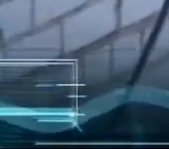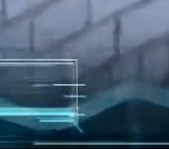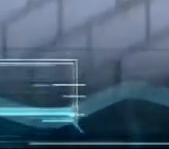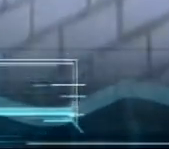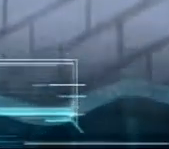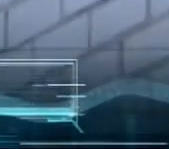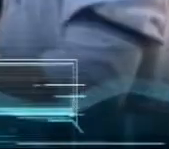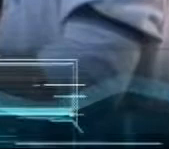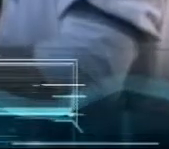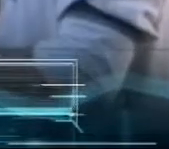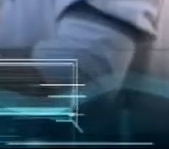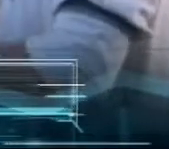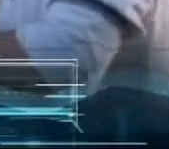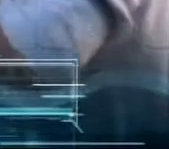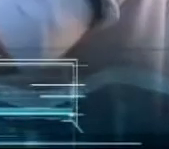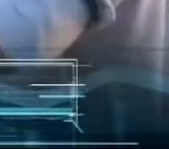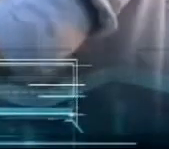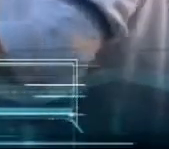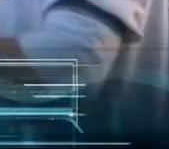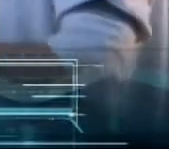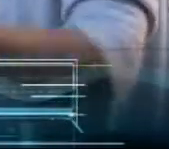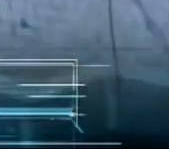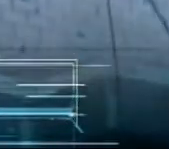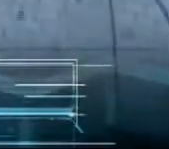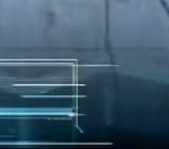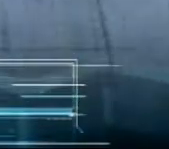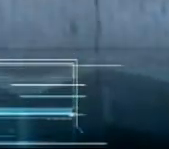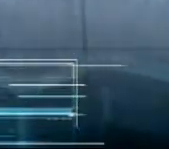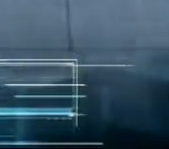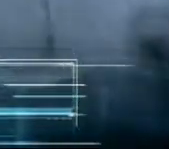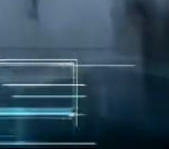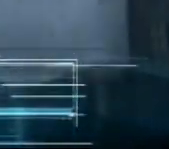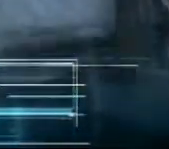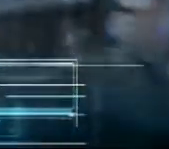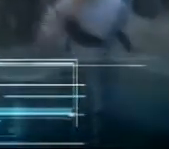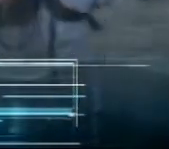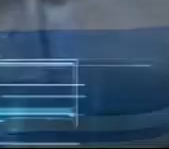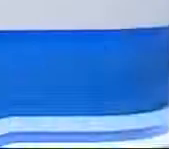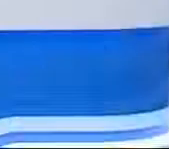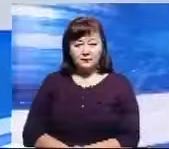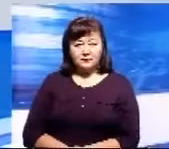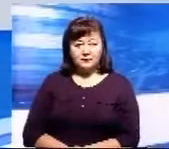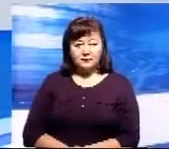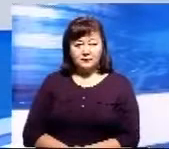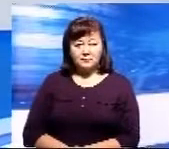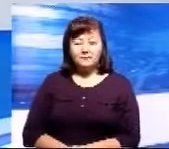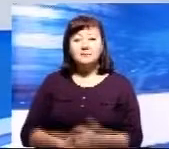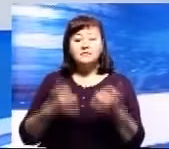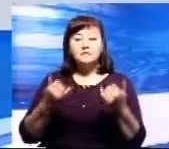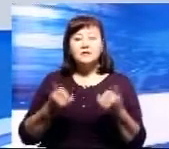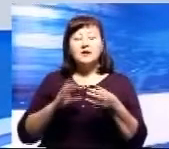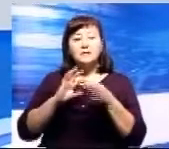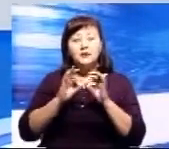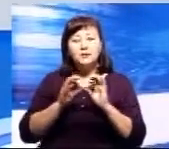выявляли сильнейших в городском чемпионате по спортивному туризму. Лучшие отправятся на чемпионат области. А теперь обо всем